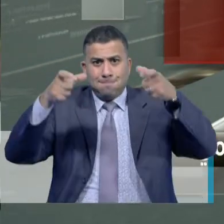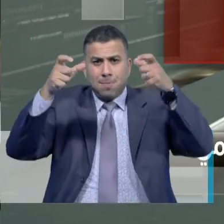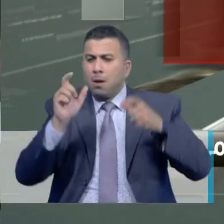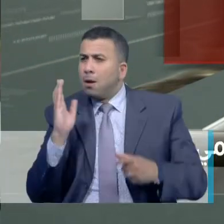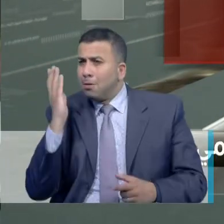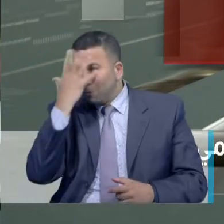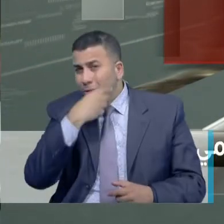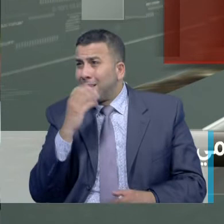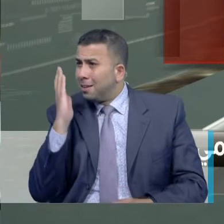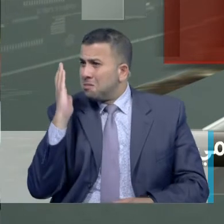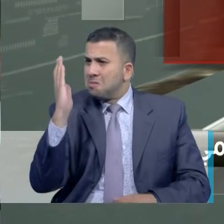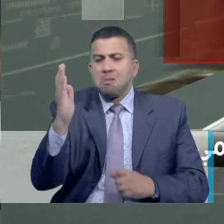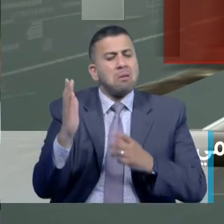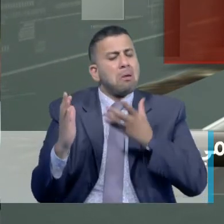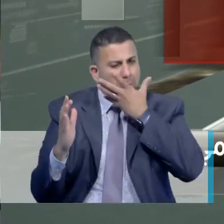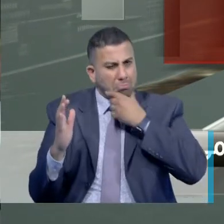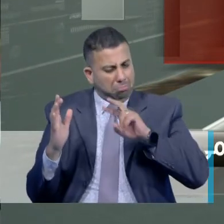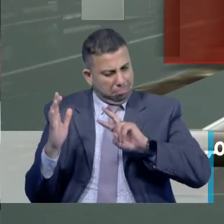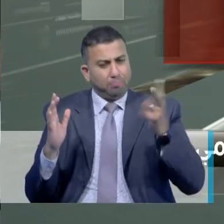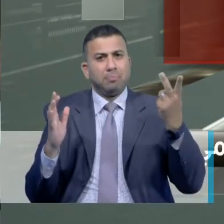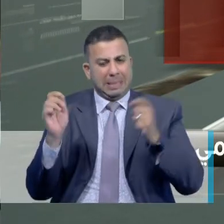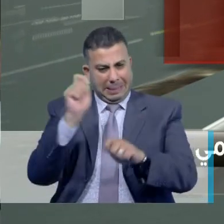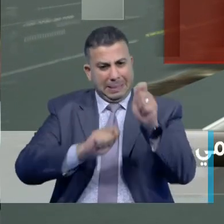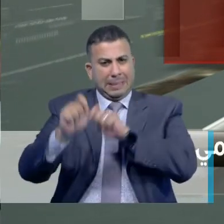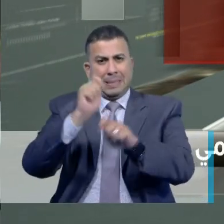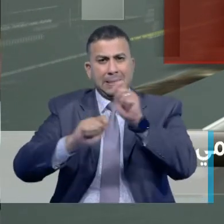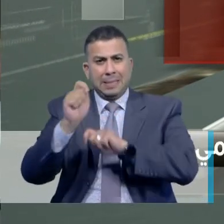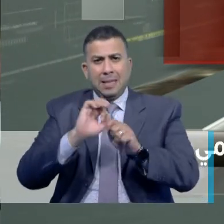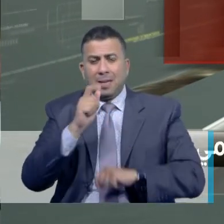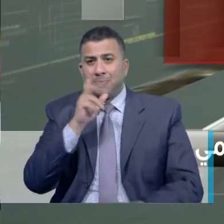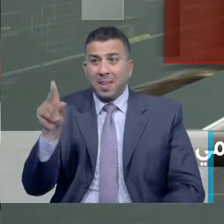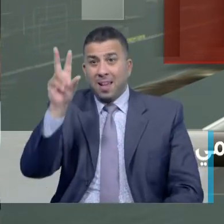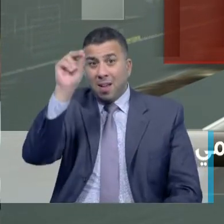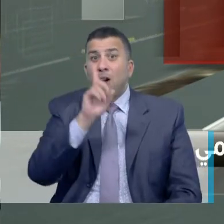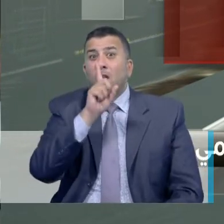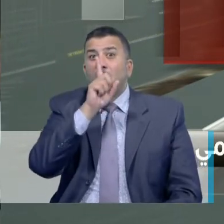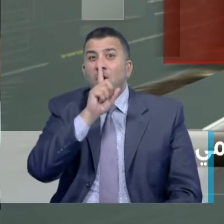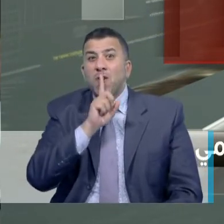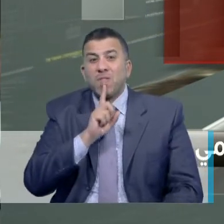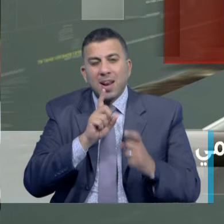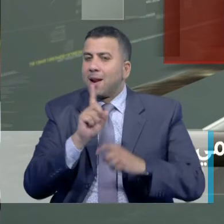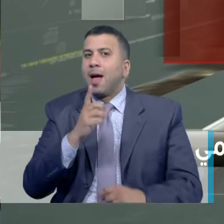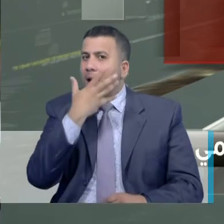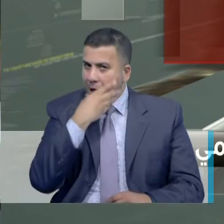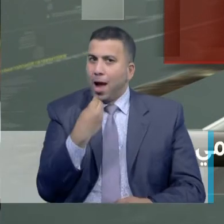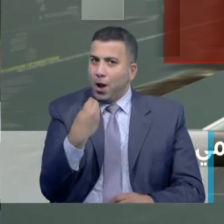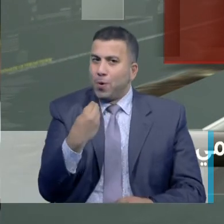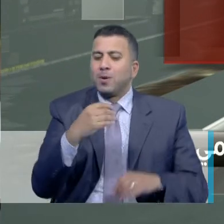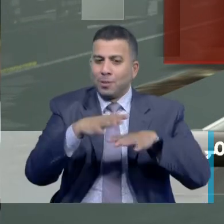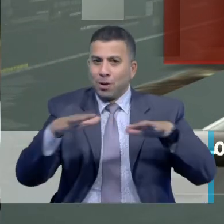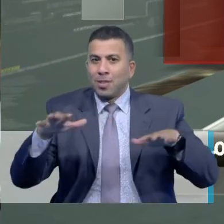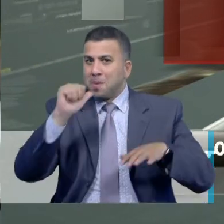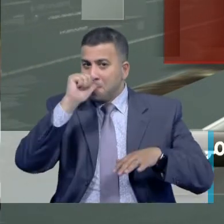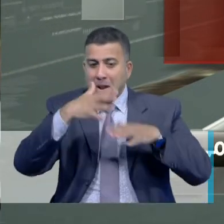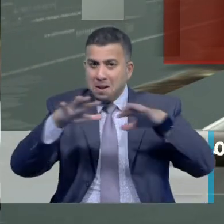بكلية وتصبح يعني حتى يمكن ما نقول لها النافس خركات، لكن تصبح جميلة، شاطئ جميل.